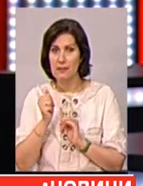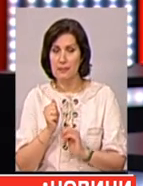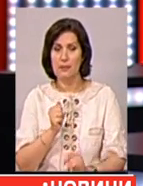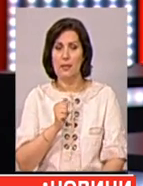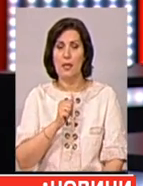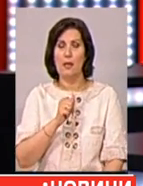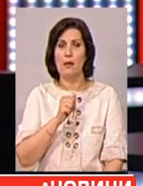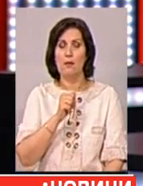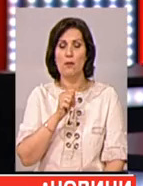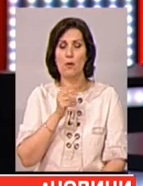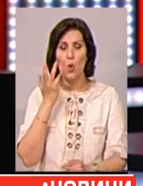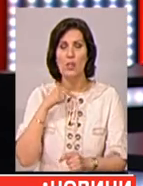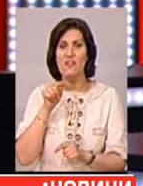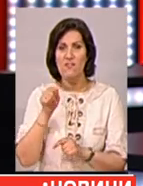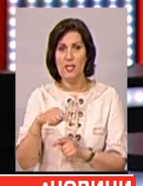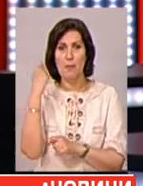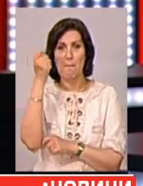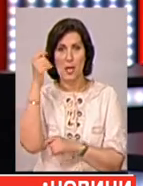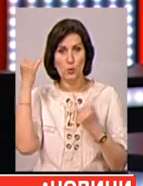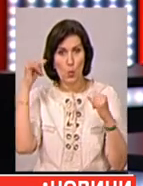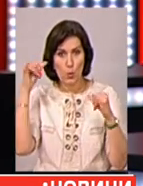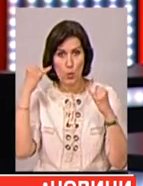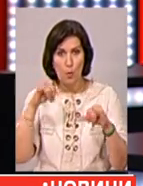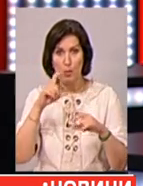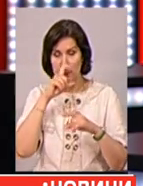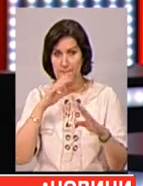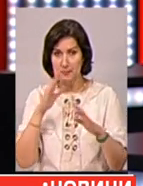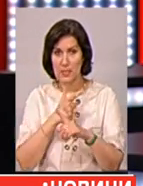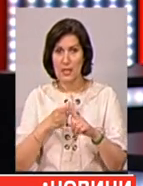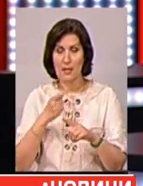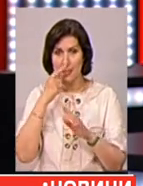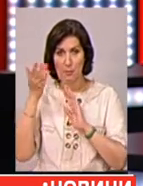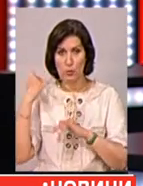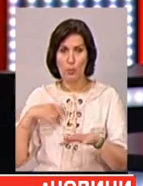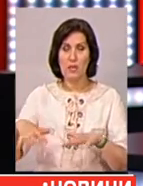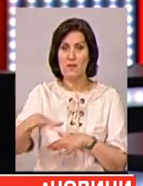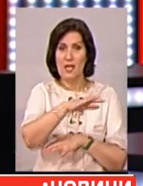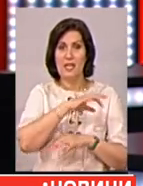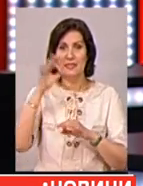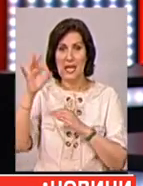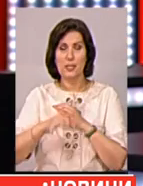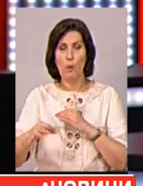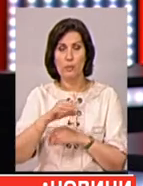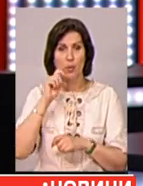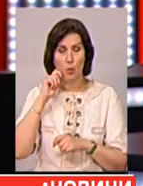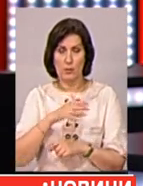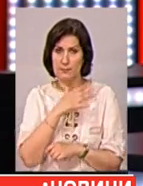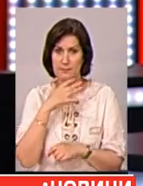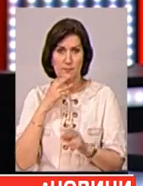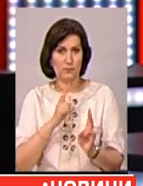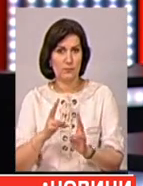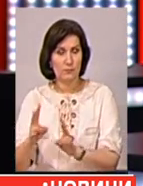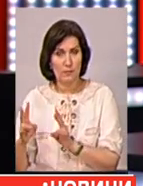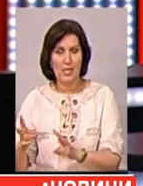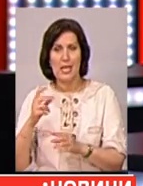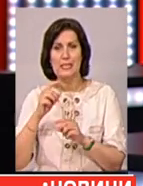любомулинського району коли він пас худобу негода яка напередодні прокотилась західними областями України наробила чимало шкоди